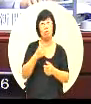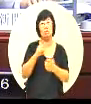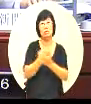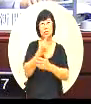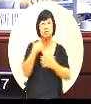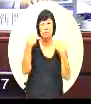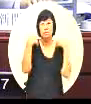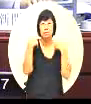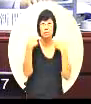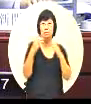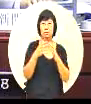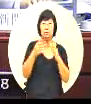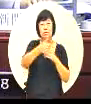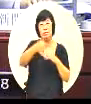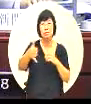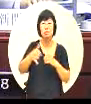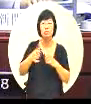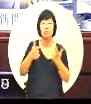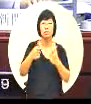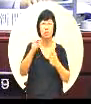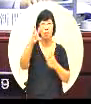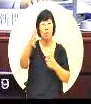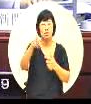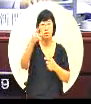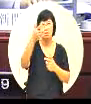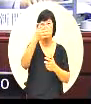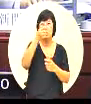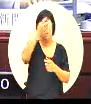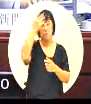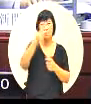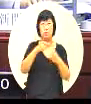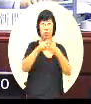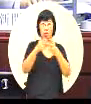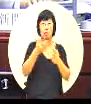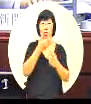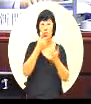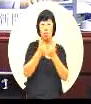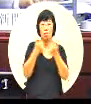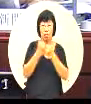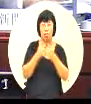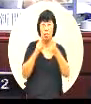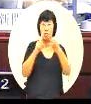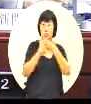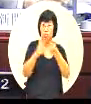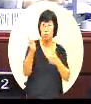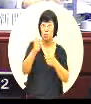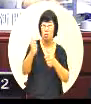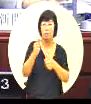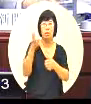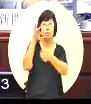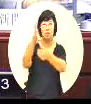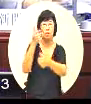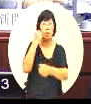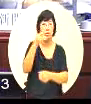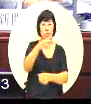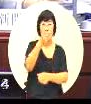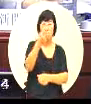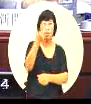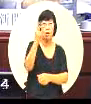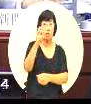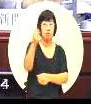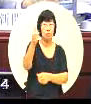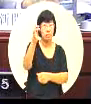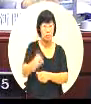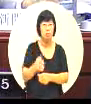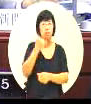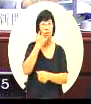是市长。 没有啊，你是国民党青工会的主委啊，你最有影响力啊。 市长，那320亿，你觉得你可以要多少？ 我会，我不知道，我会努